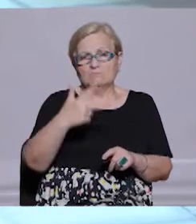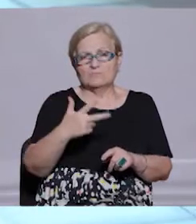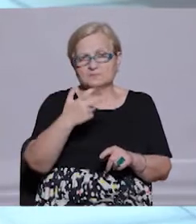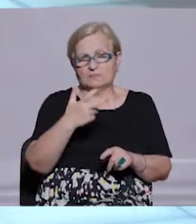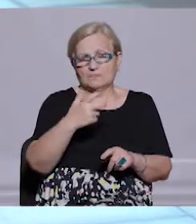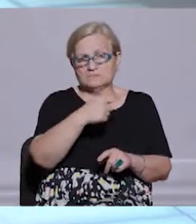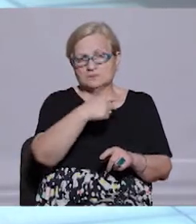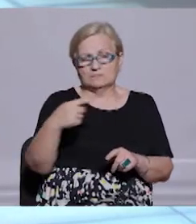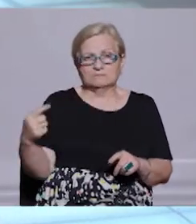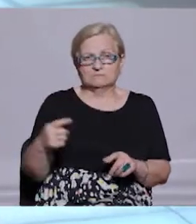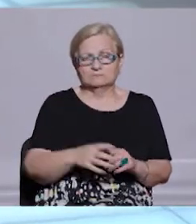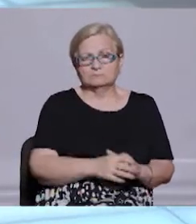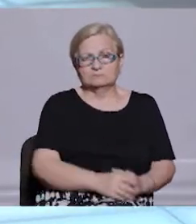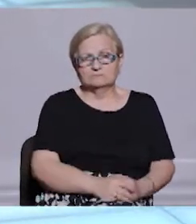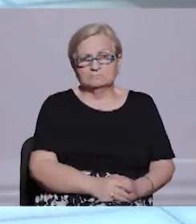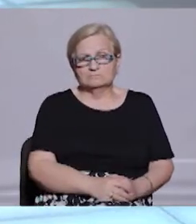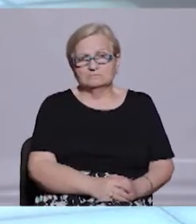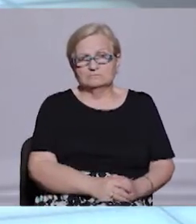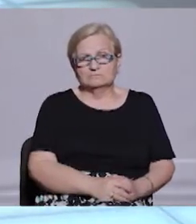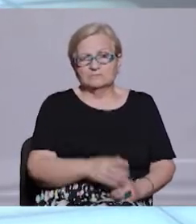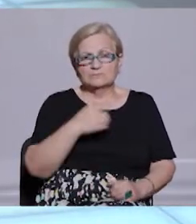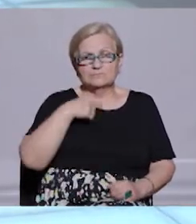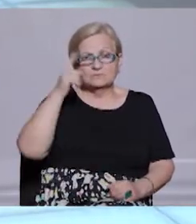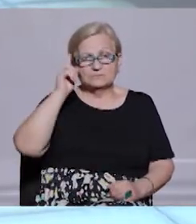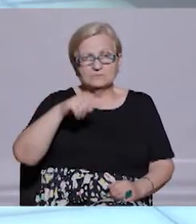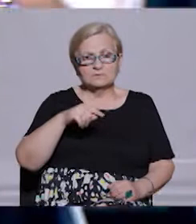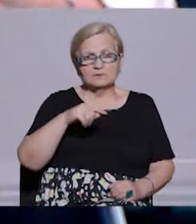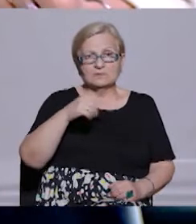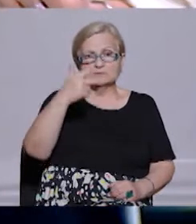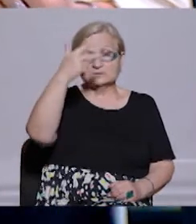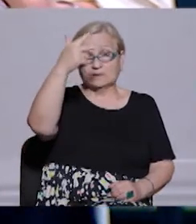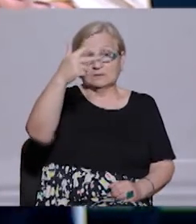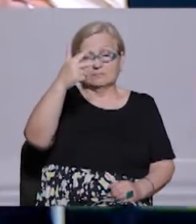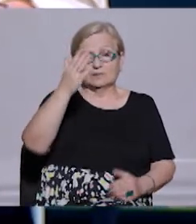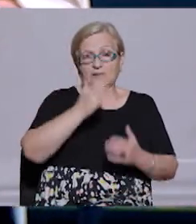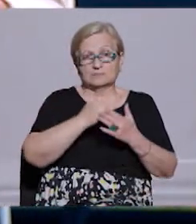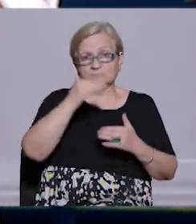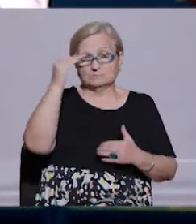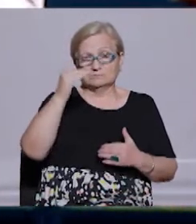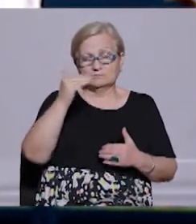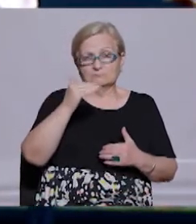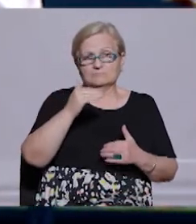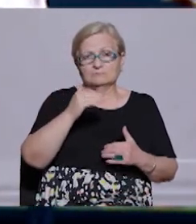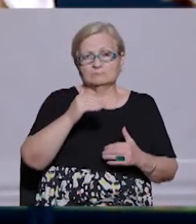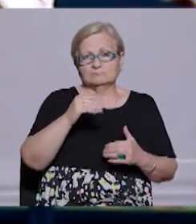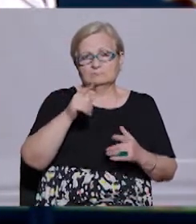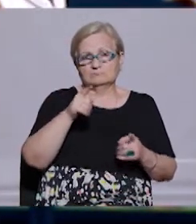1/3%, ანუ როგორც წილადი. და ჩვენ ვიცით, რომ როცა მნიშვნელში გვაქვს ესეთი 3, ის არის გაყოფა